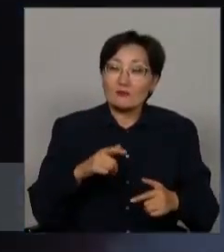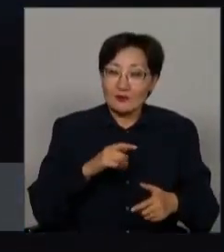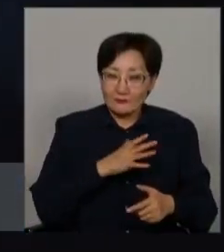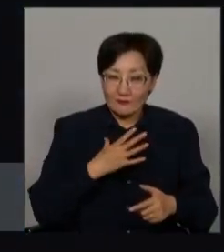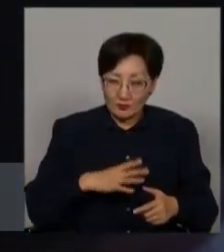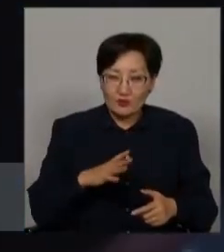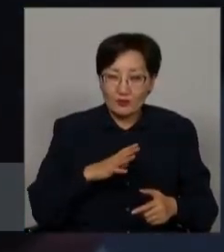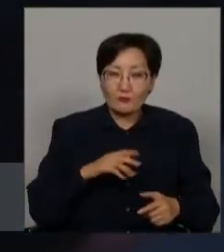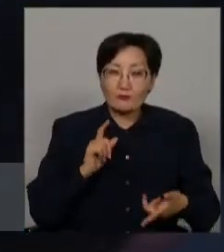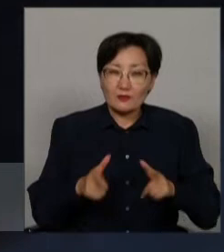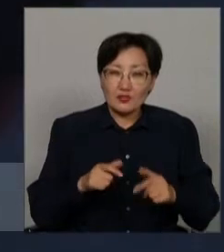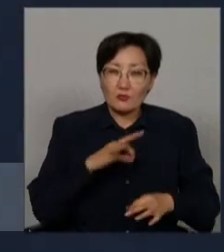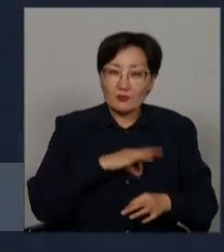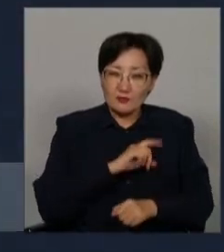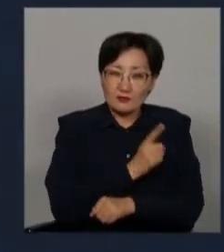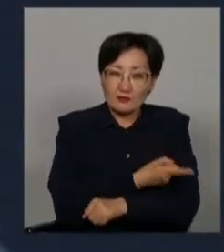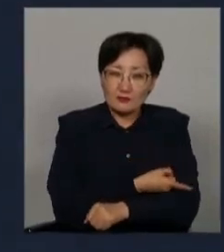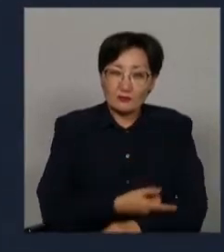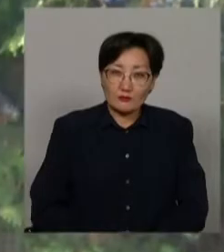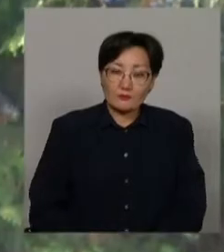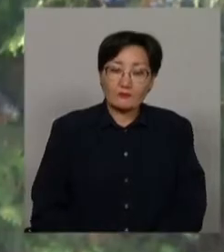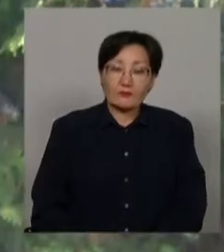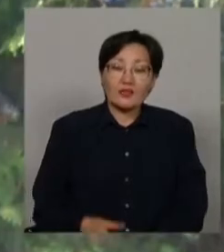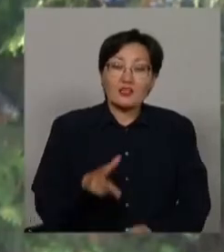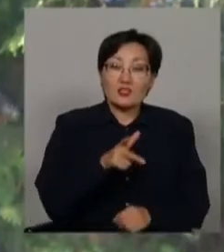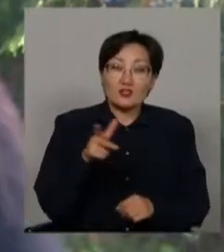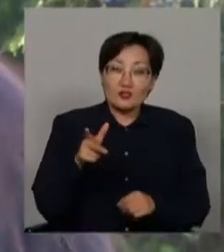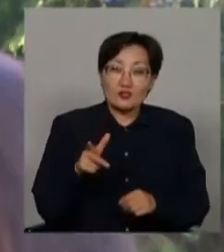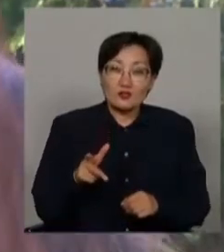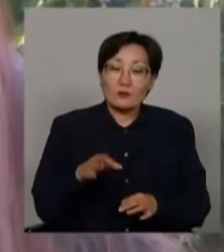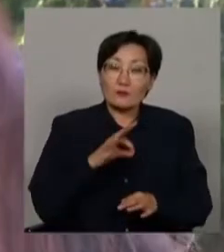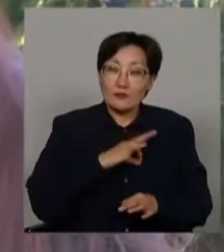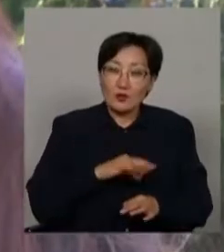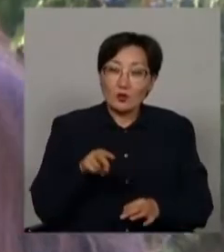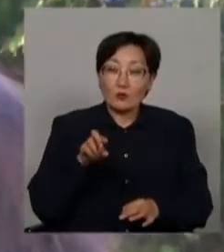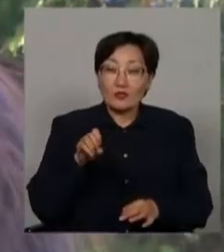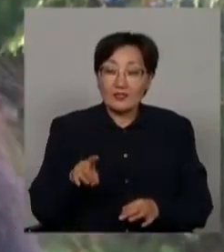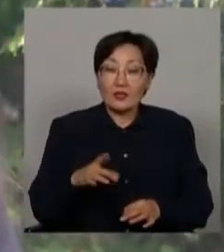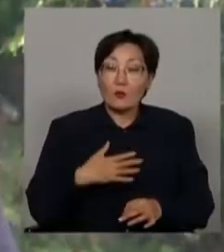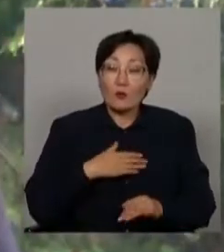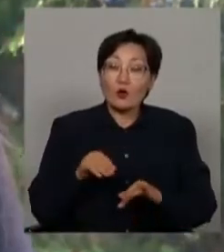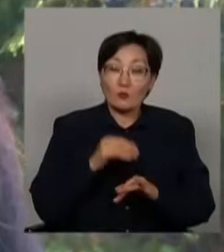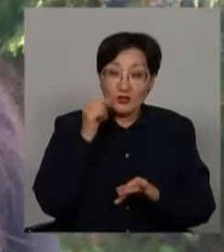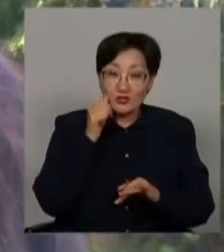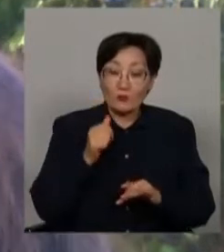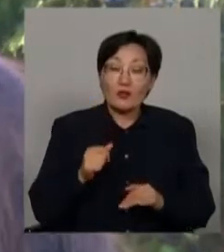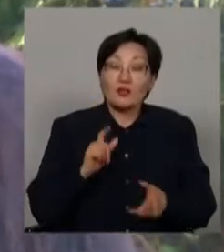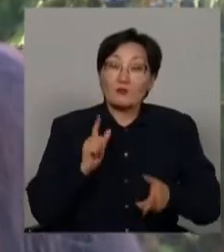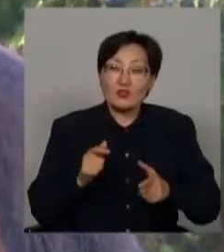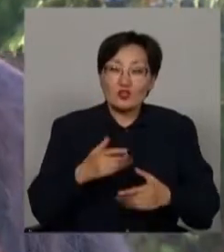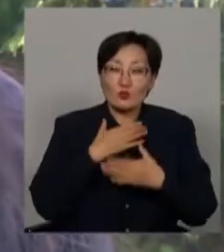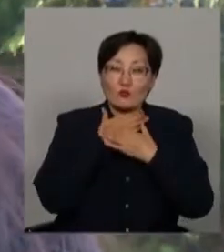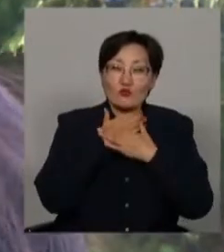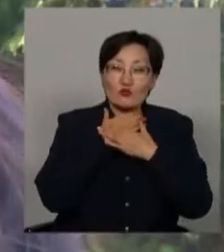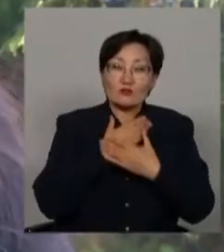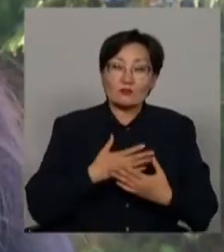по-настоящему применить силу. Чтобы кадр хорошо был, Ковланда, мой партнер, он по-настоящему душил.